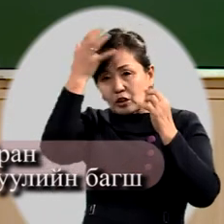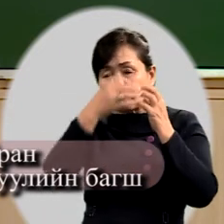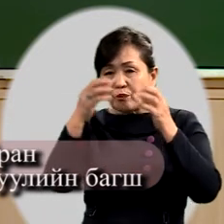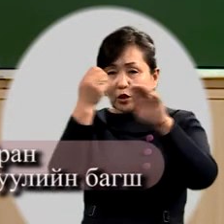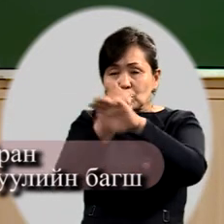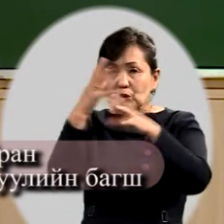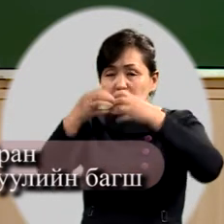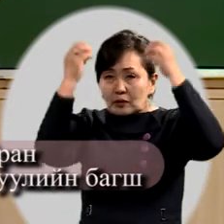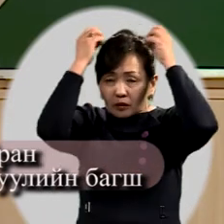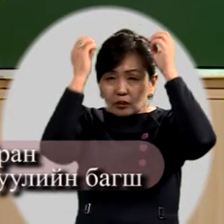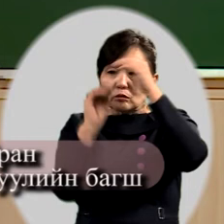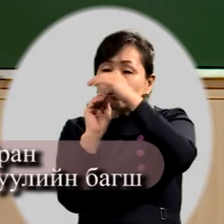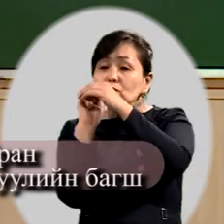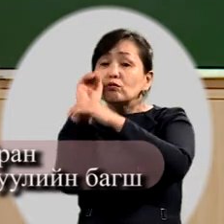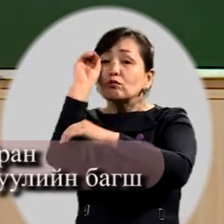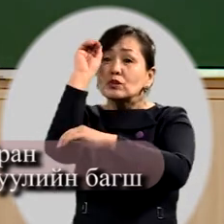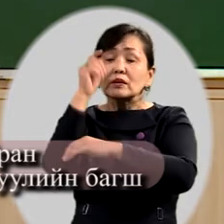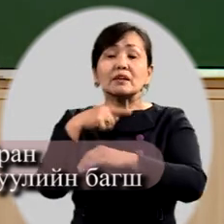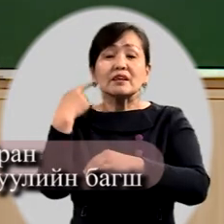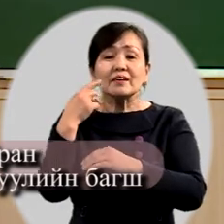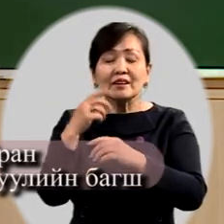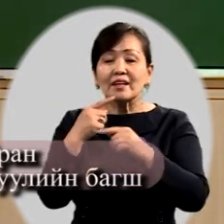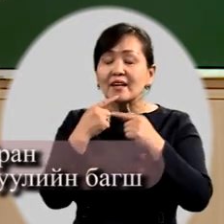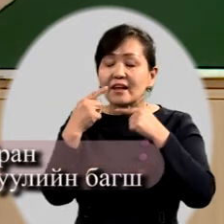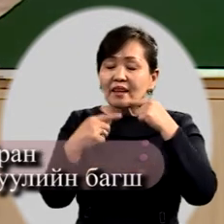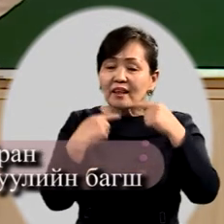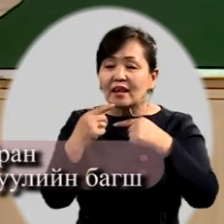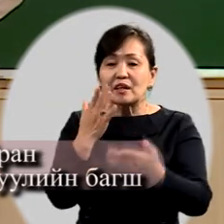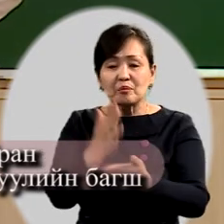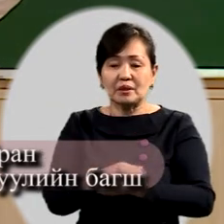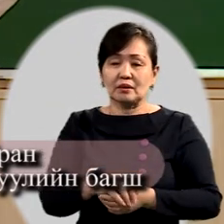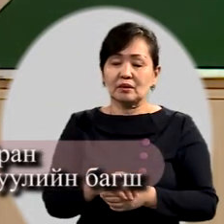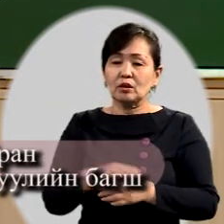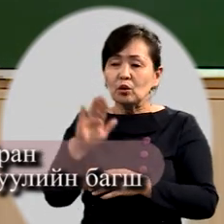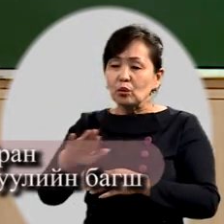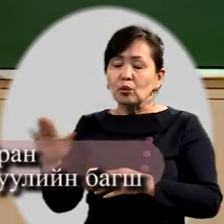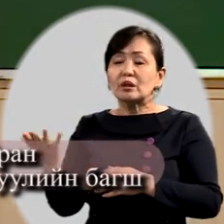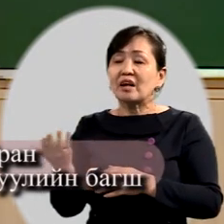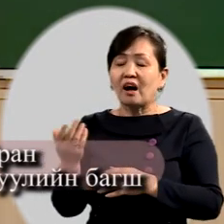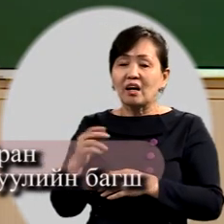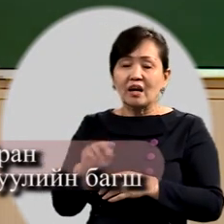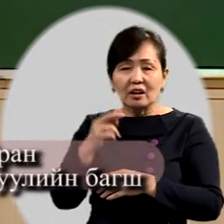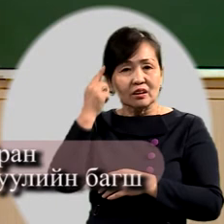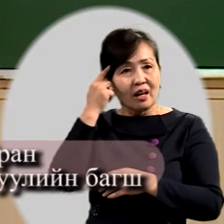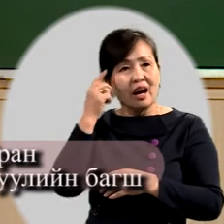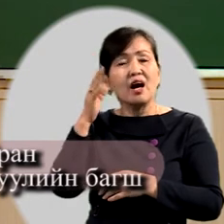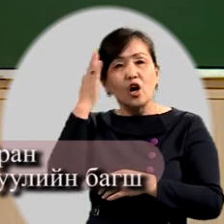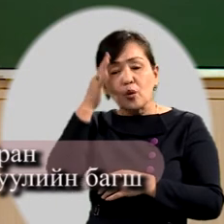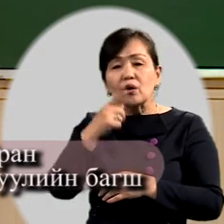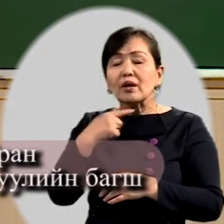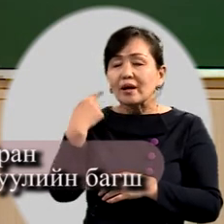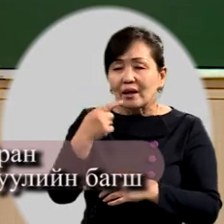таратқан. Сондықтан осы оқушы ата бабаларымыздың аңыз әңгімесін білетін тәрізді.